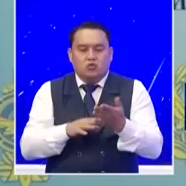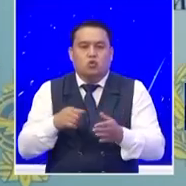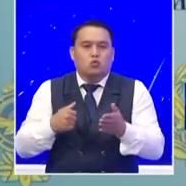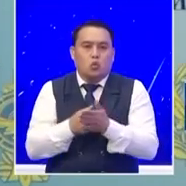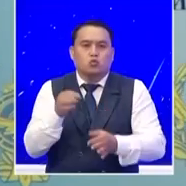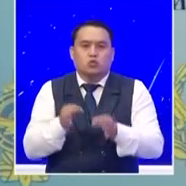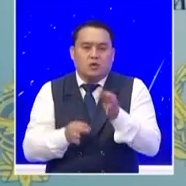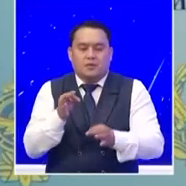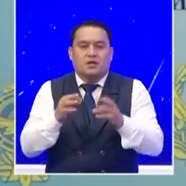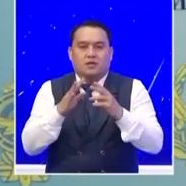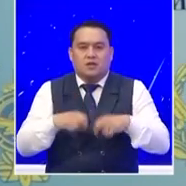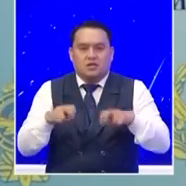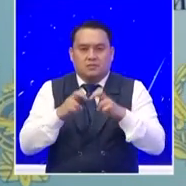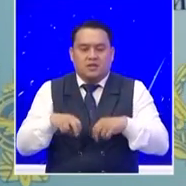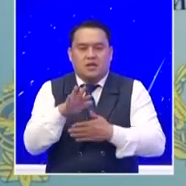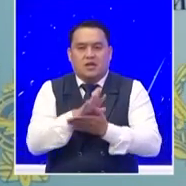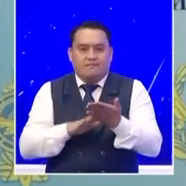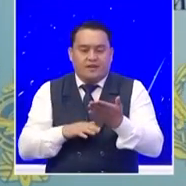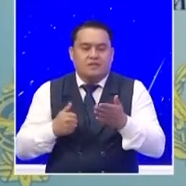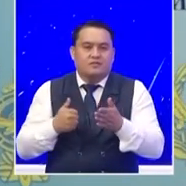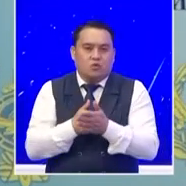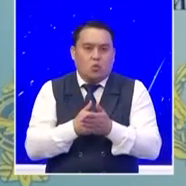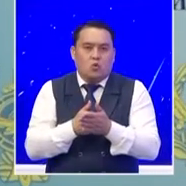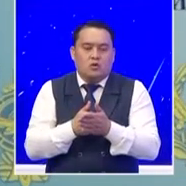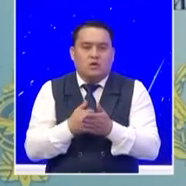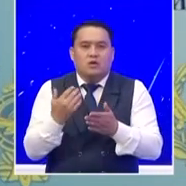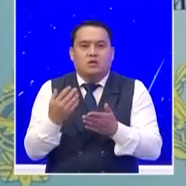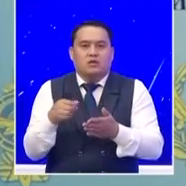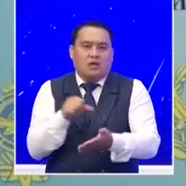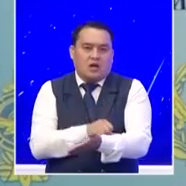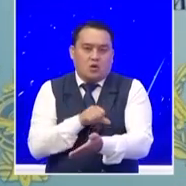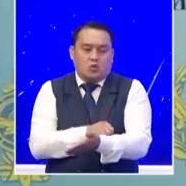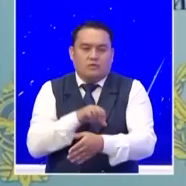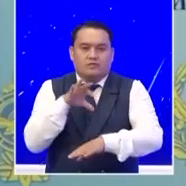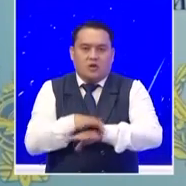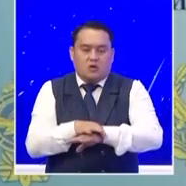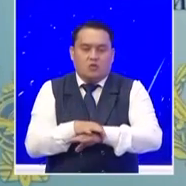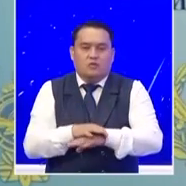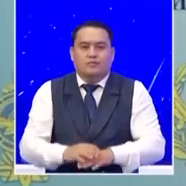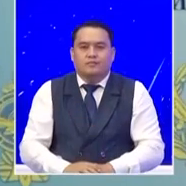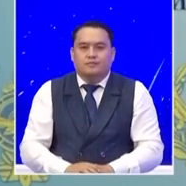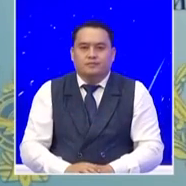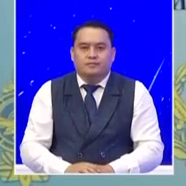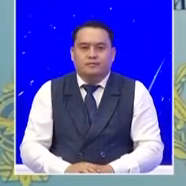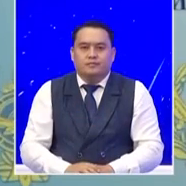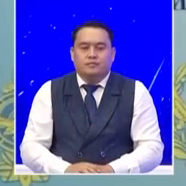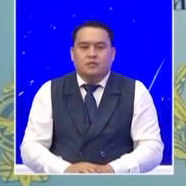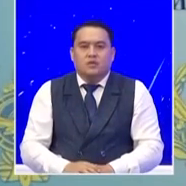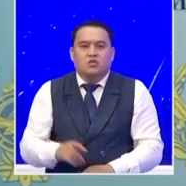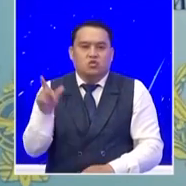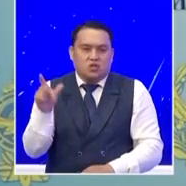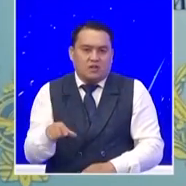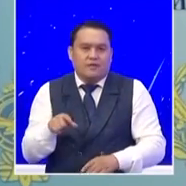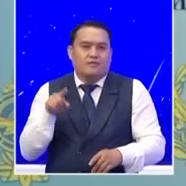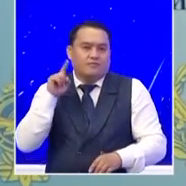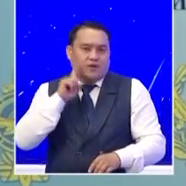статье 296, части 2 и 4. Это хранение наркотического средства в особо крупном размере. Подозреваемый